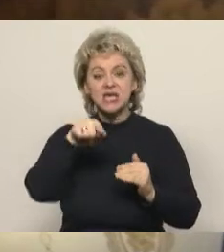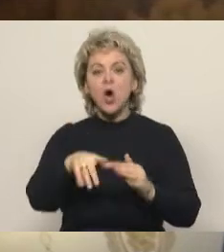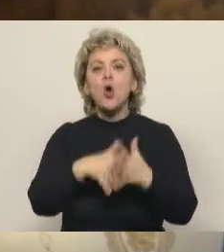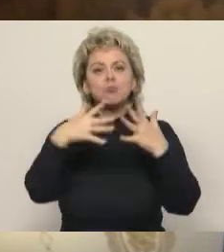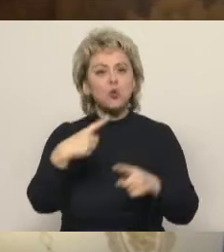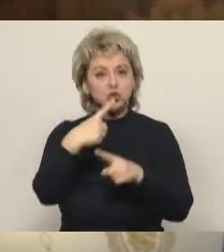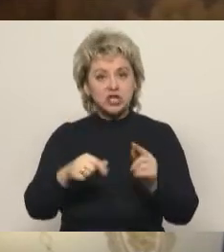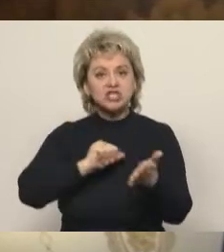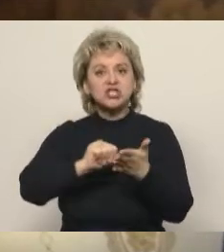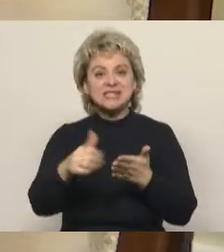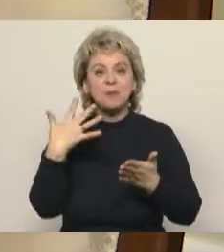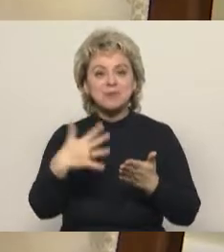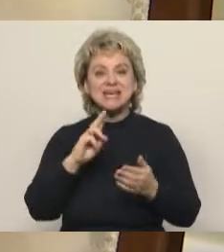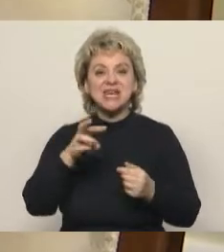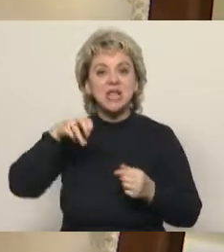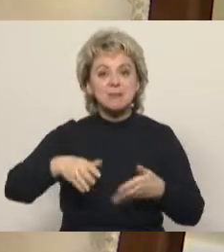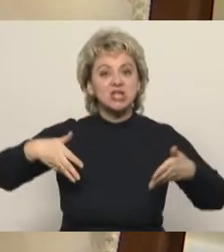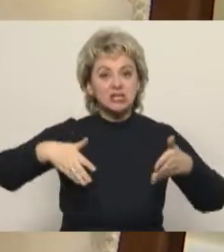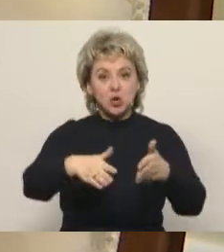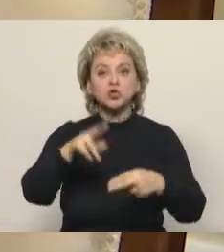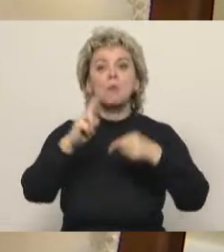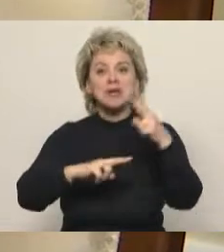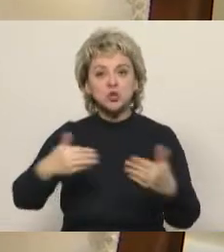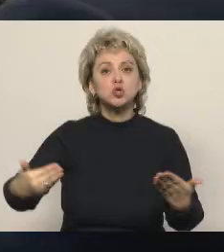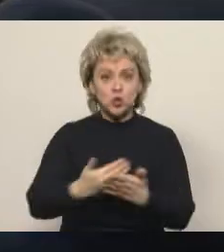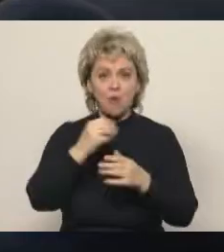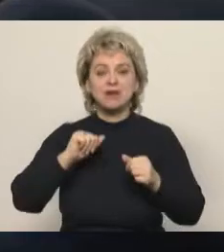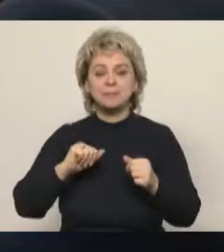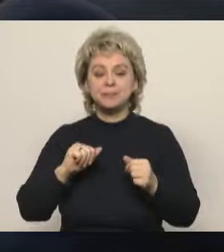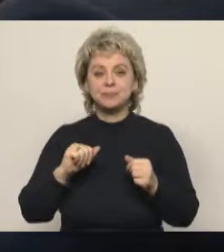Больше половины 65-километровой трассы построят заново.